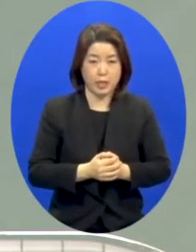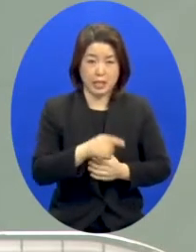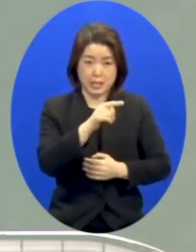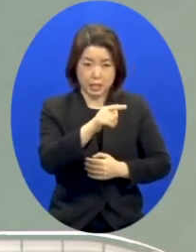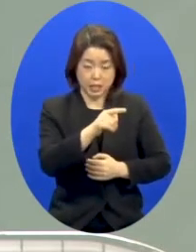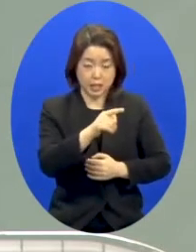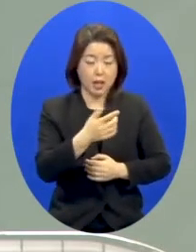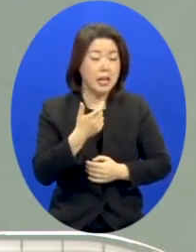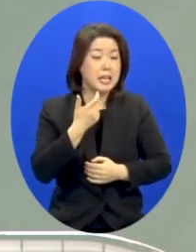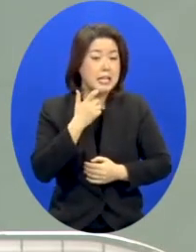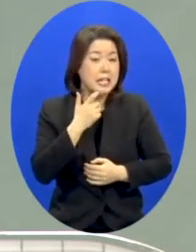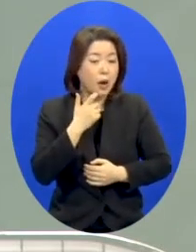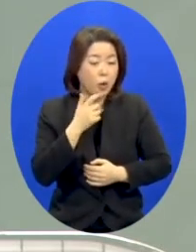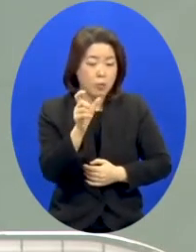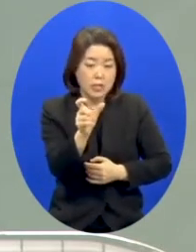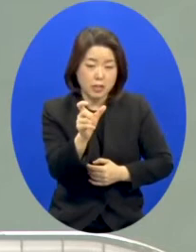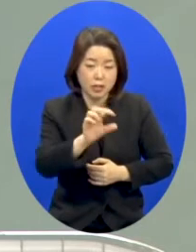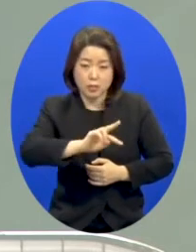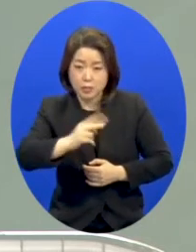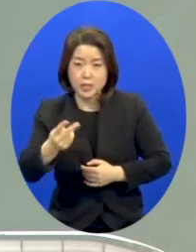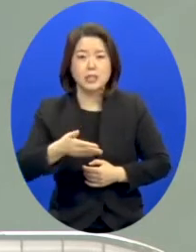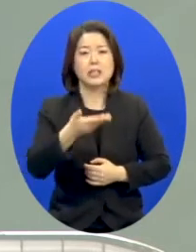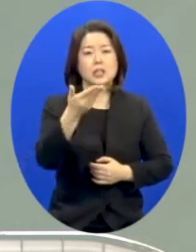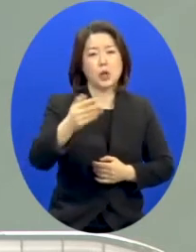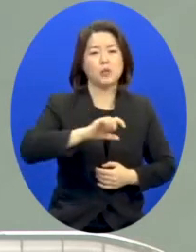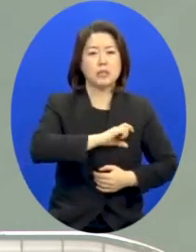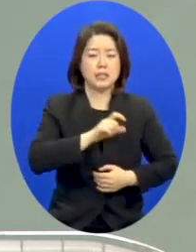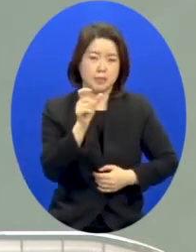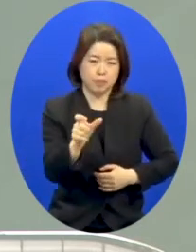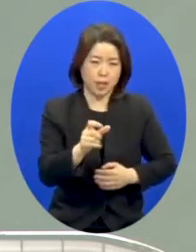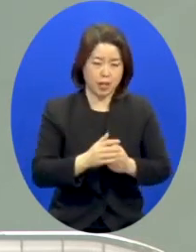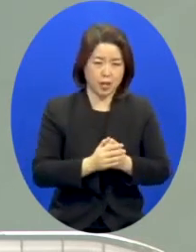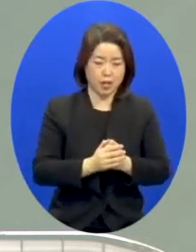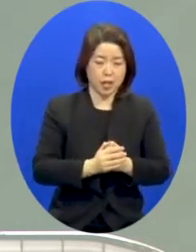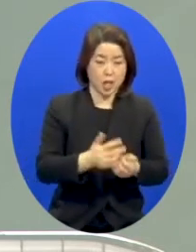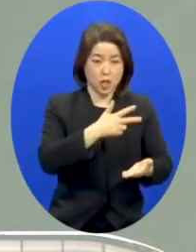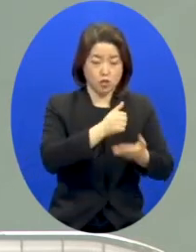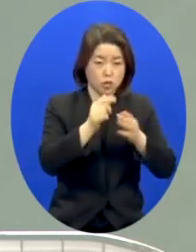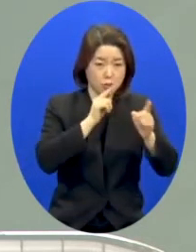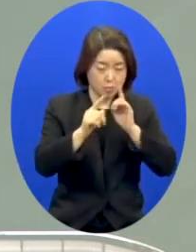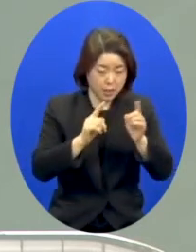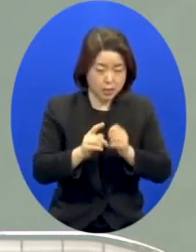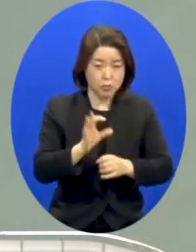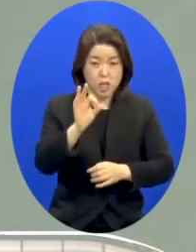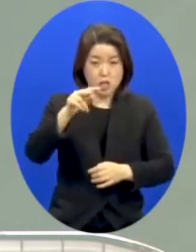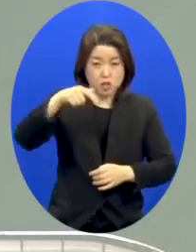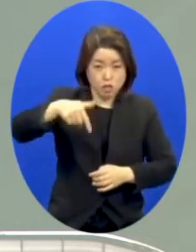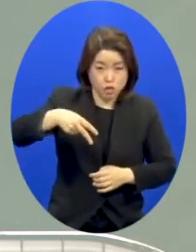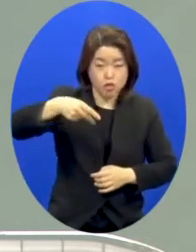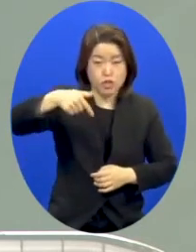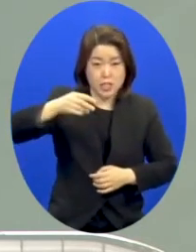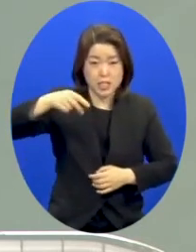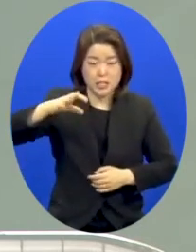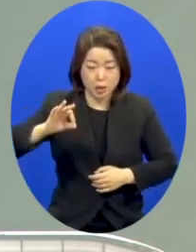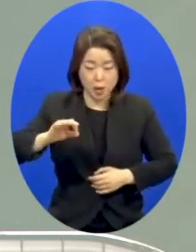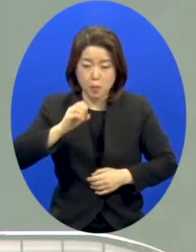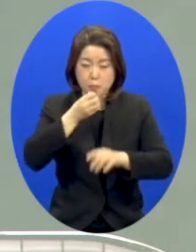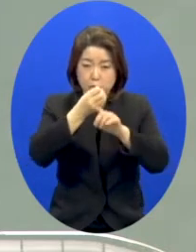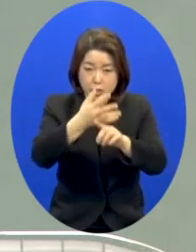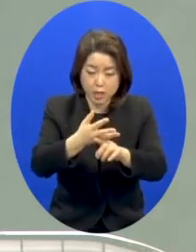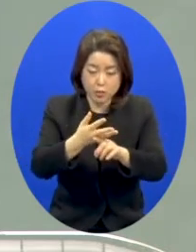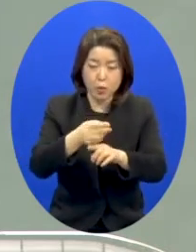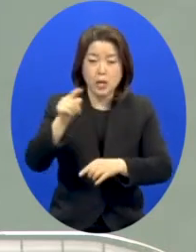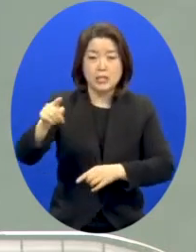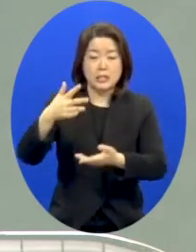이름을 넣어 보세요 주님은 말씀을 6 이성에게 전 하시고 주님의 규례와 법도를 유기성 에게 알려 주신다